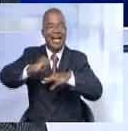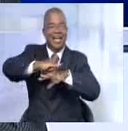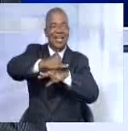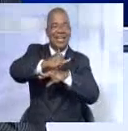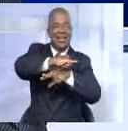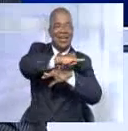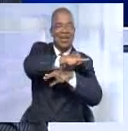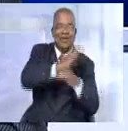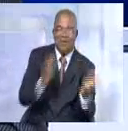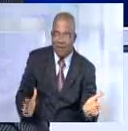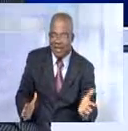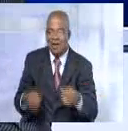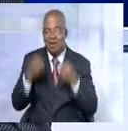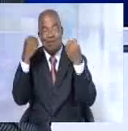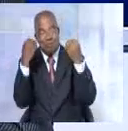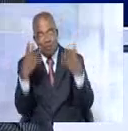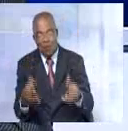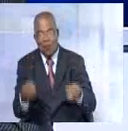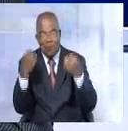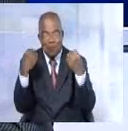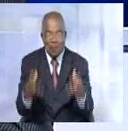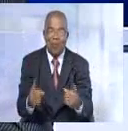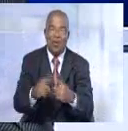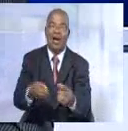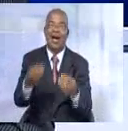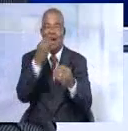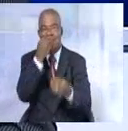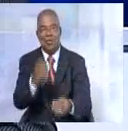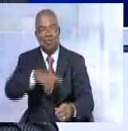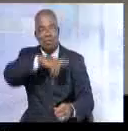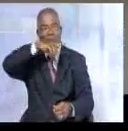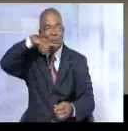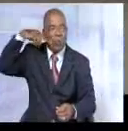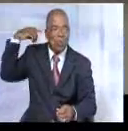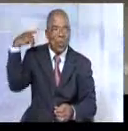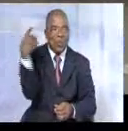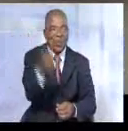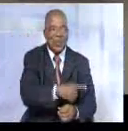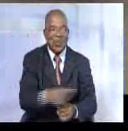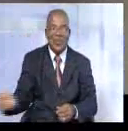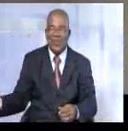des prix défiant toute concurrence doit des lasers.